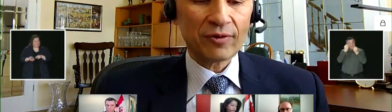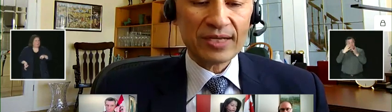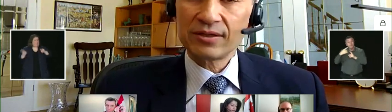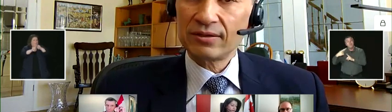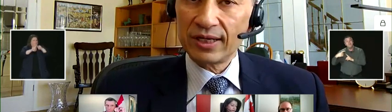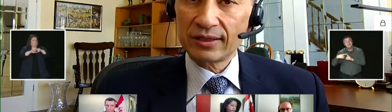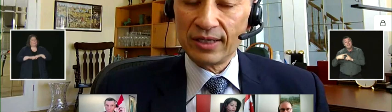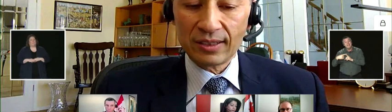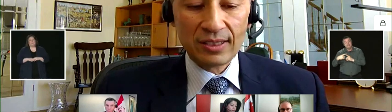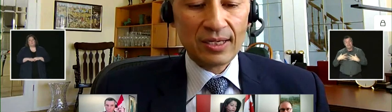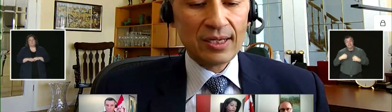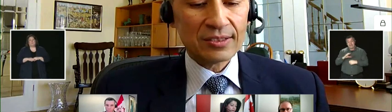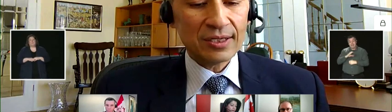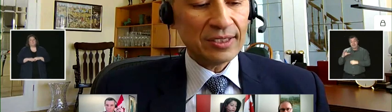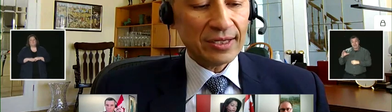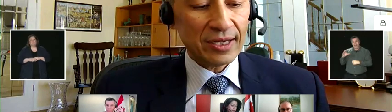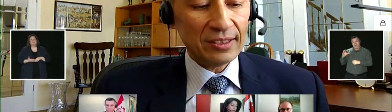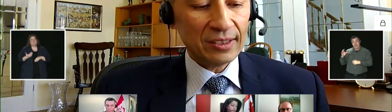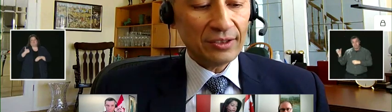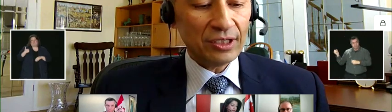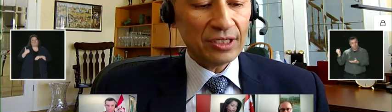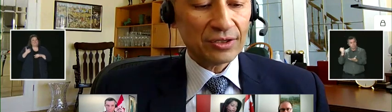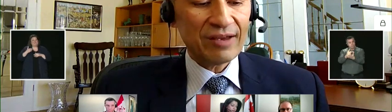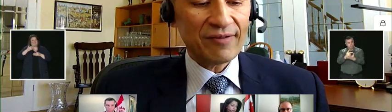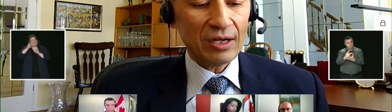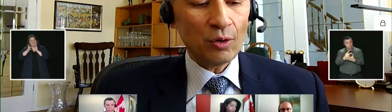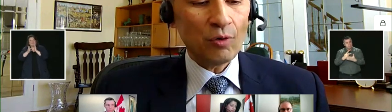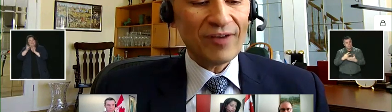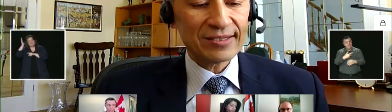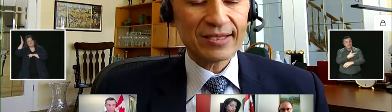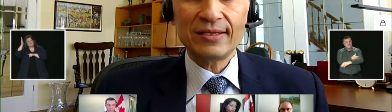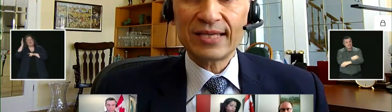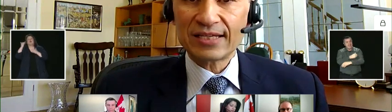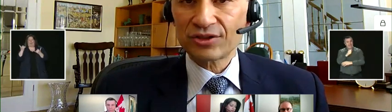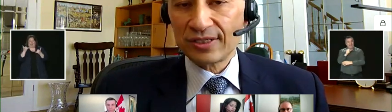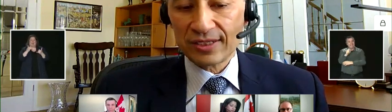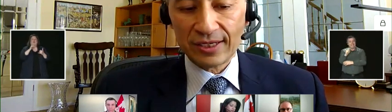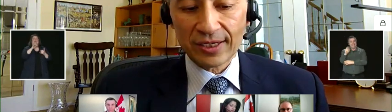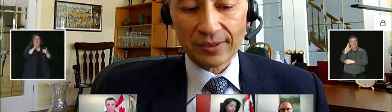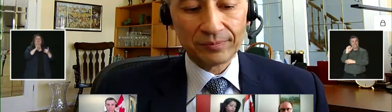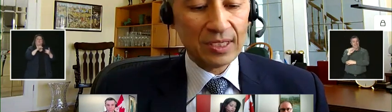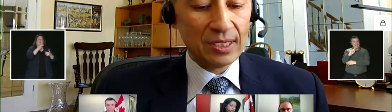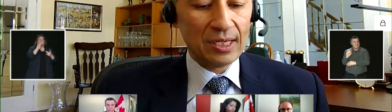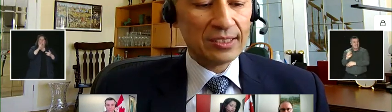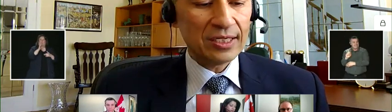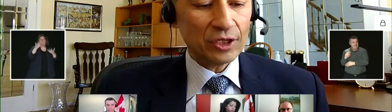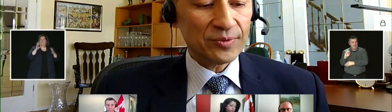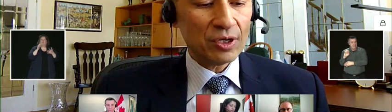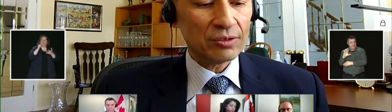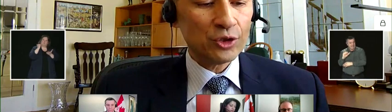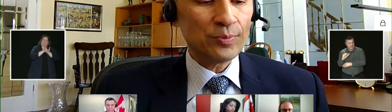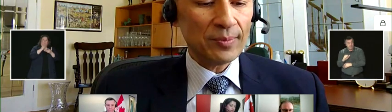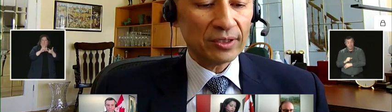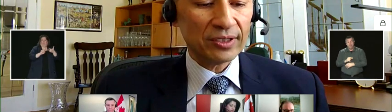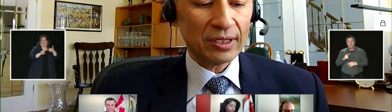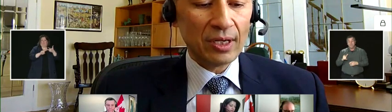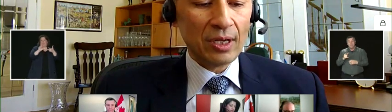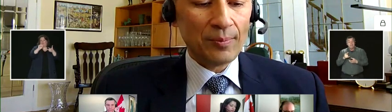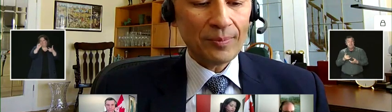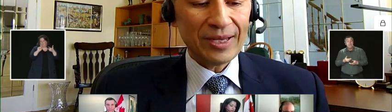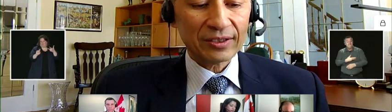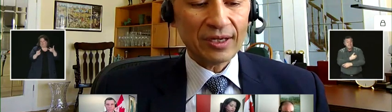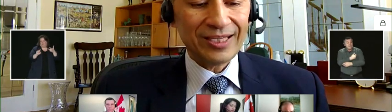séance d'information technique, Santé Canada a donné son aval au vaccin d'AstraZeneca. Cette option